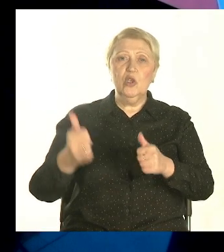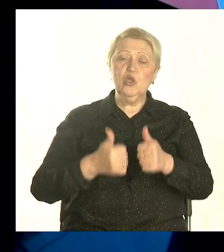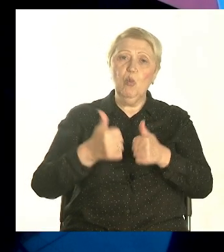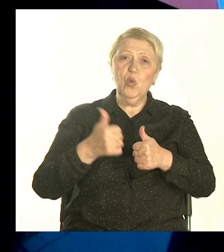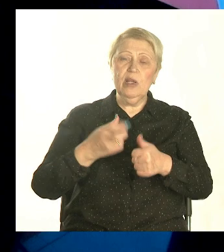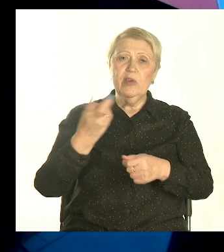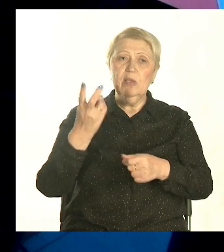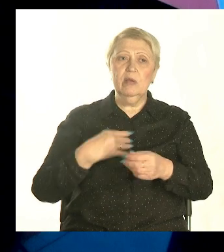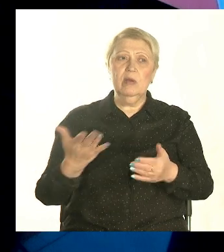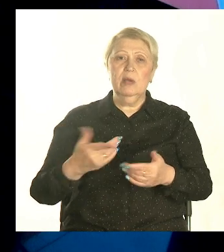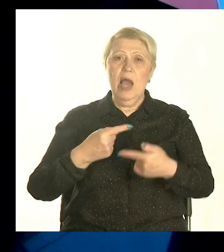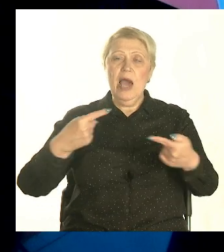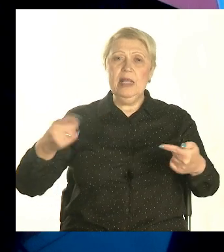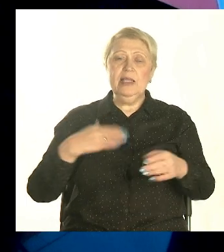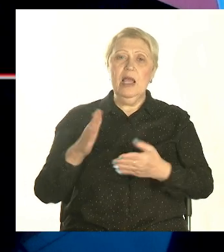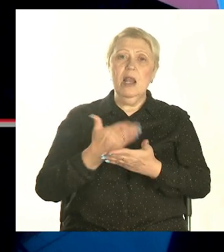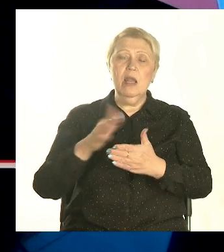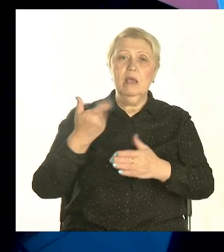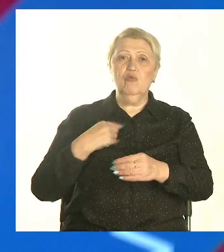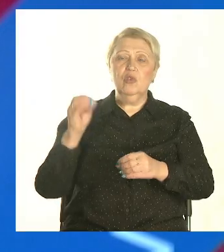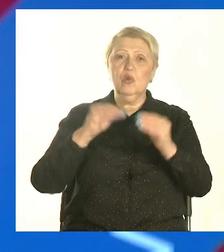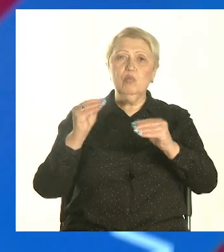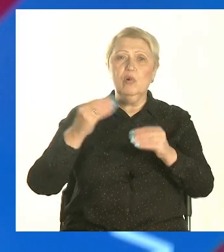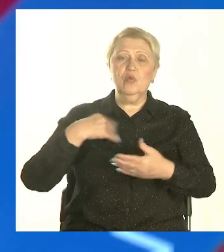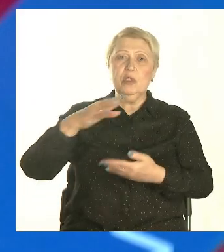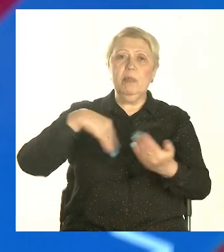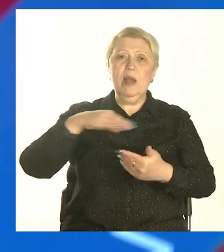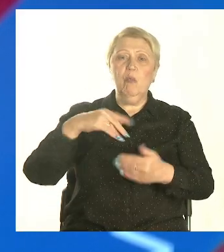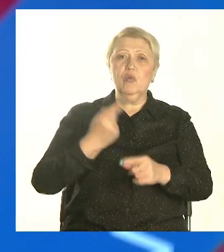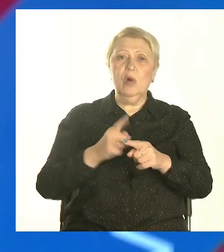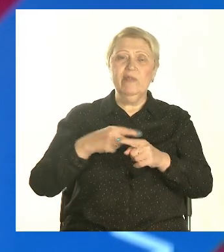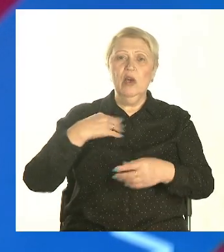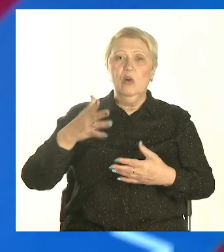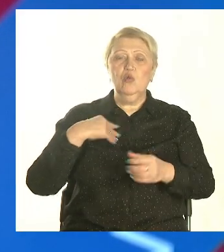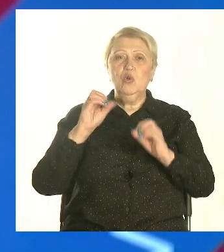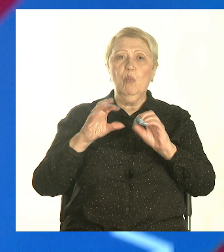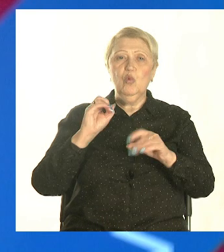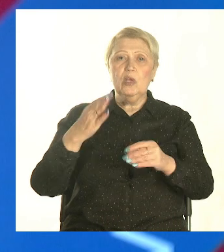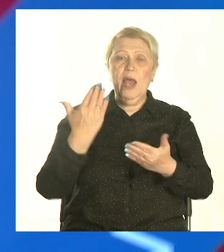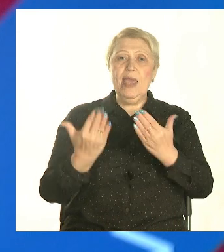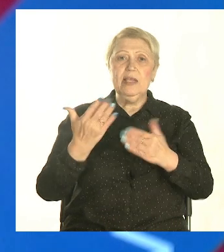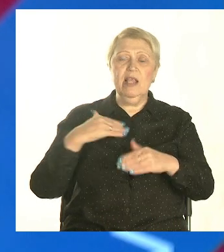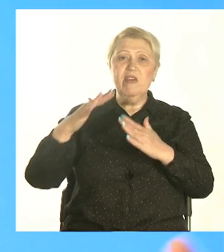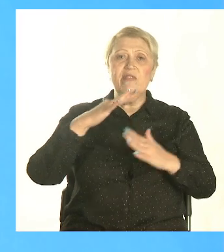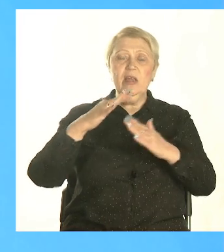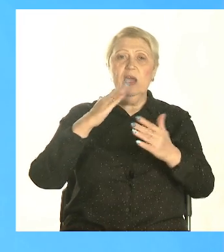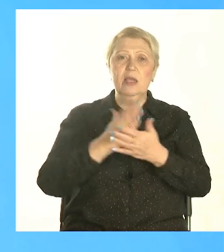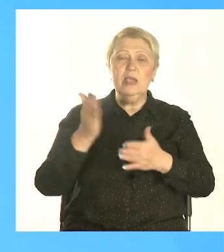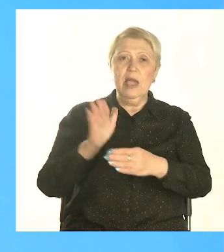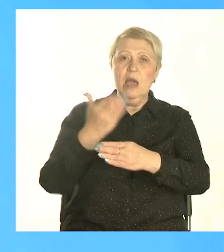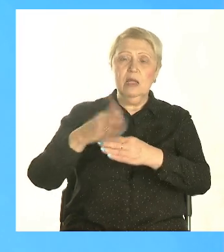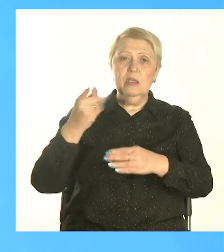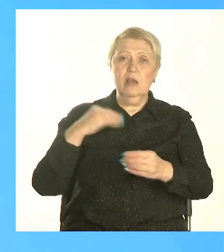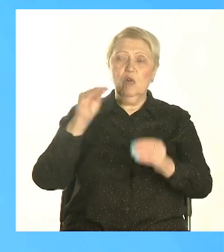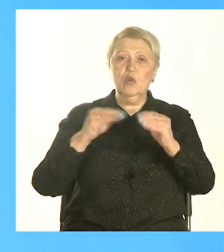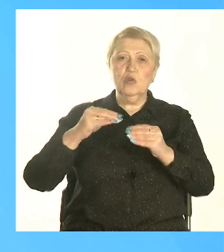стимулировать там, раздельный сбор, переработку, все вот это. При этом, если во дворе происходит раздельный сбор и вот эта вторичная